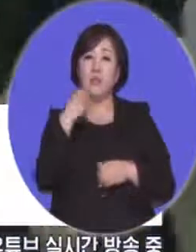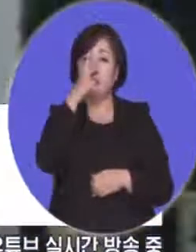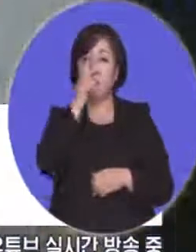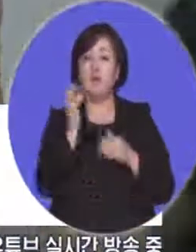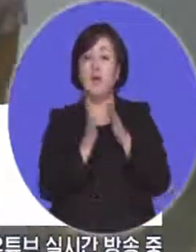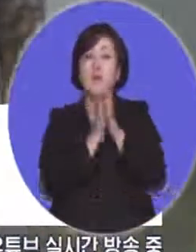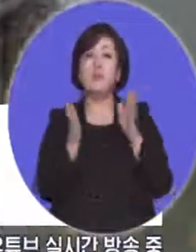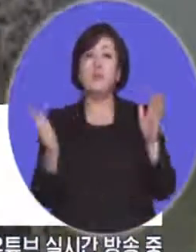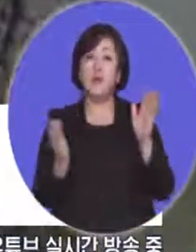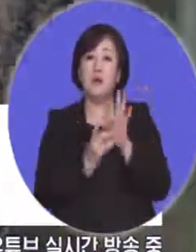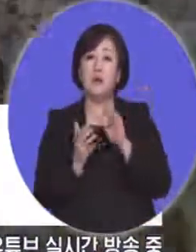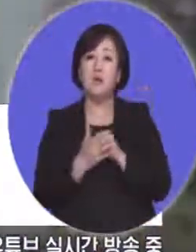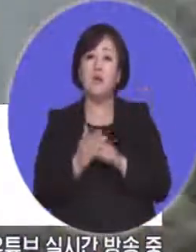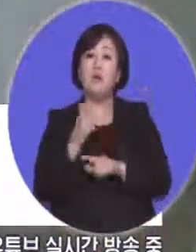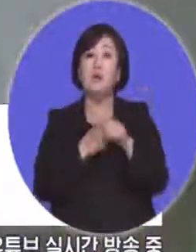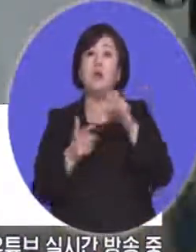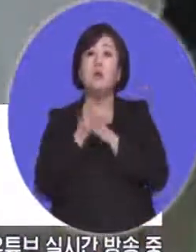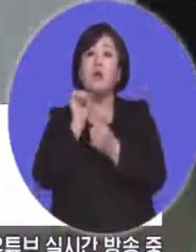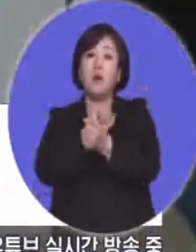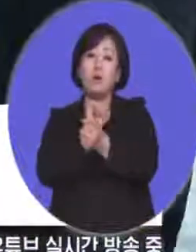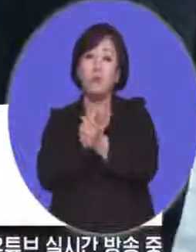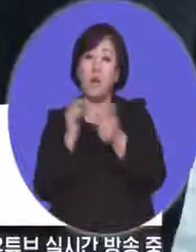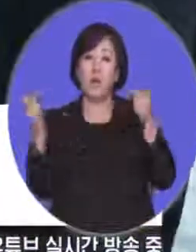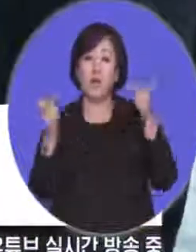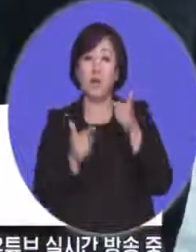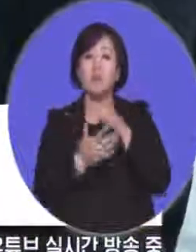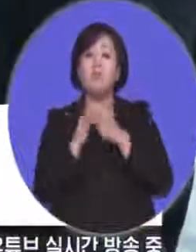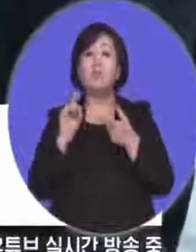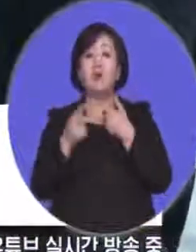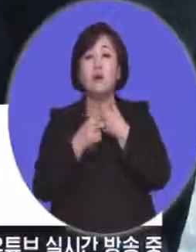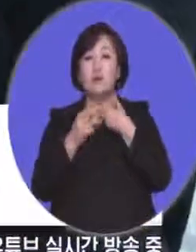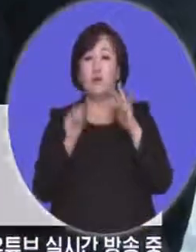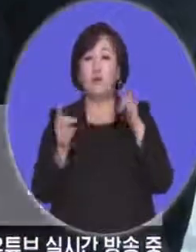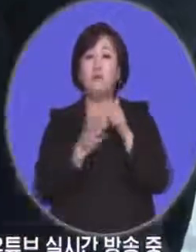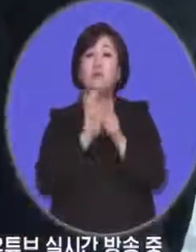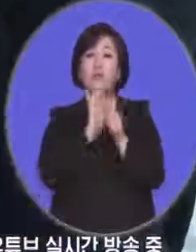실시하는 등 코로나 확산 방지에 기여한 의료진의 노고를 치하했습니다.